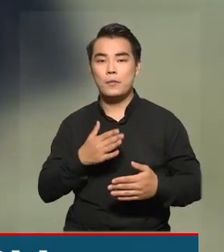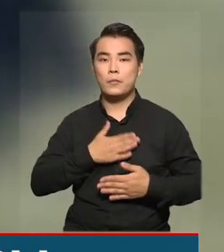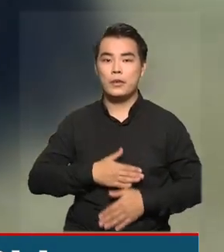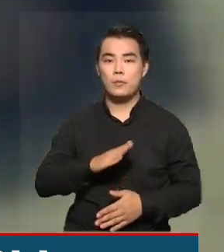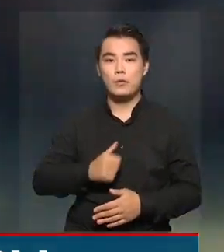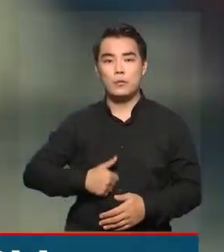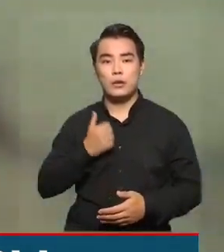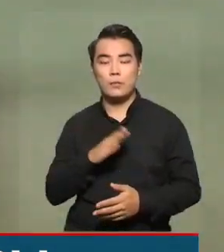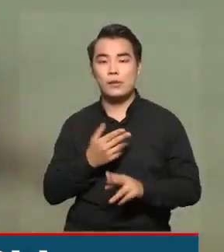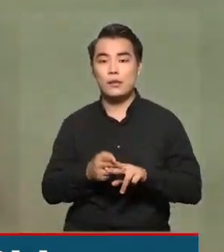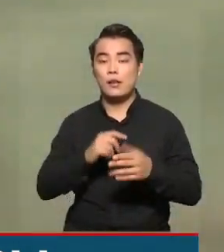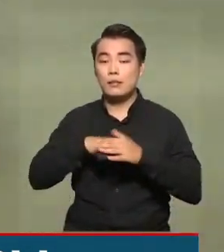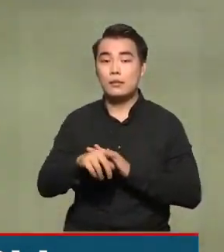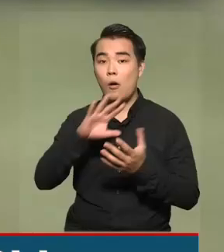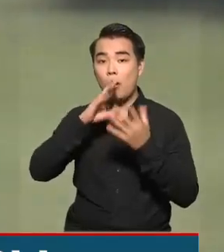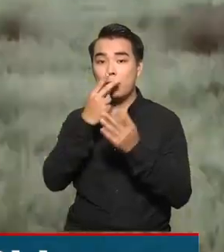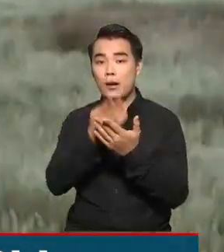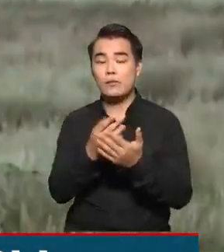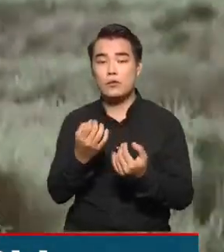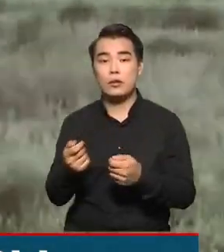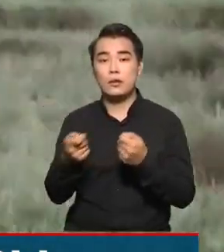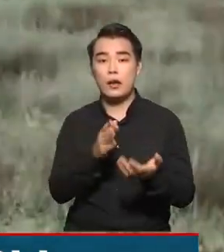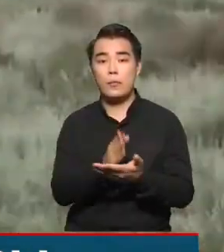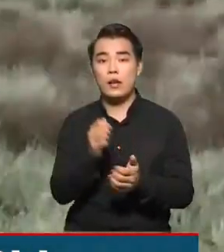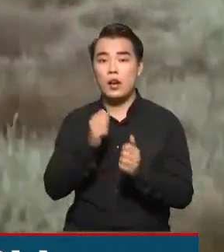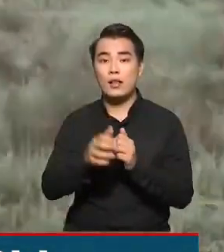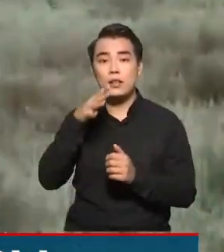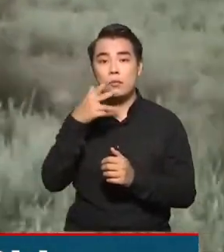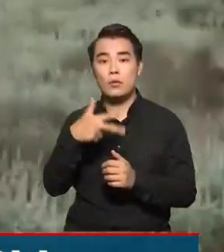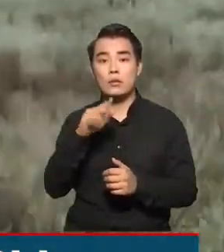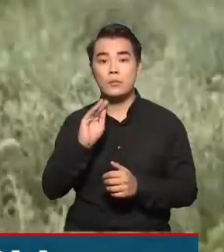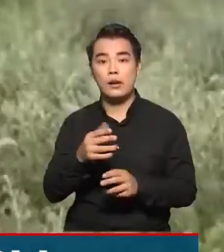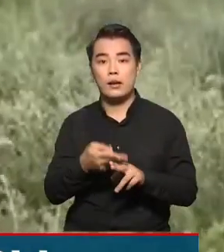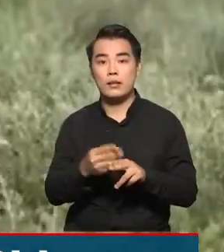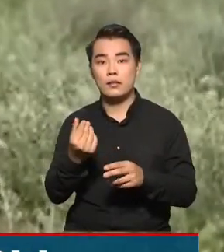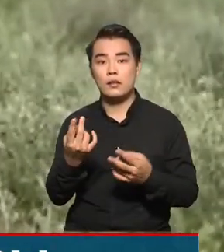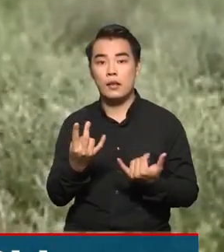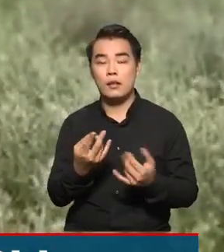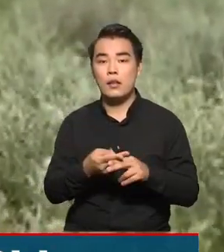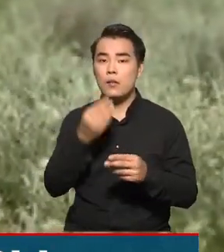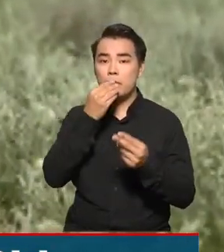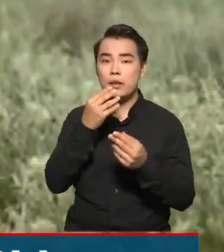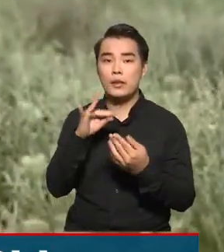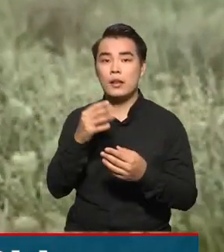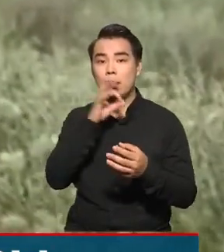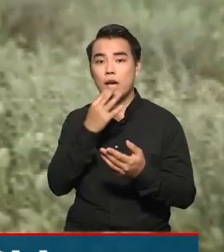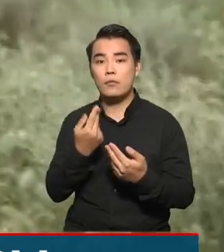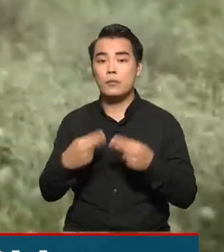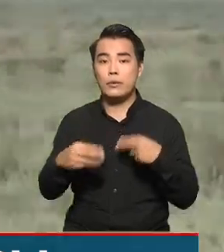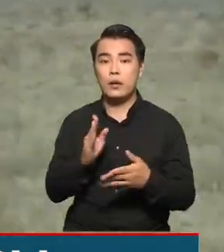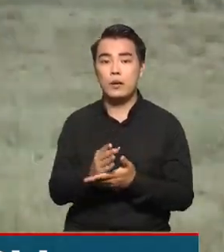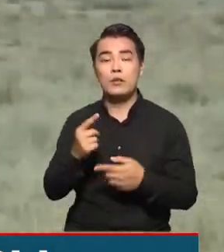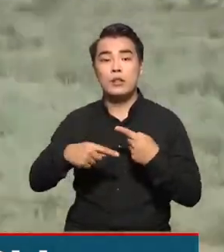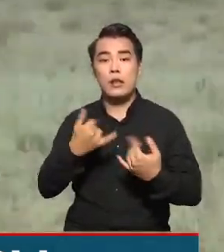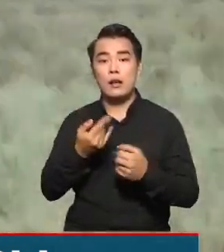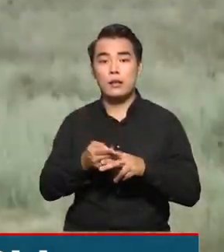Құмай баптайтындар оған кететін шығынды өздері көтереді. Әр итке айына кемі 30,000 теңге керек. Бұл қаржы тамақ дәрумен сатып алуға жұмсалады. Келешекте мемлекет